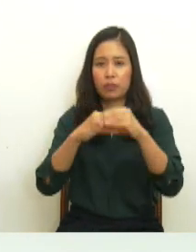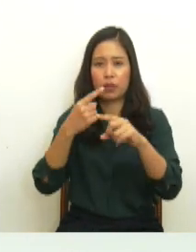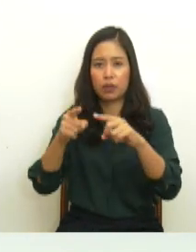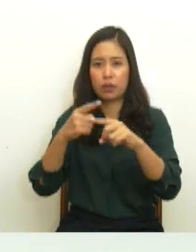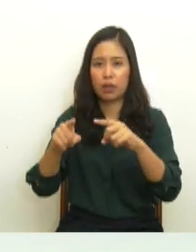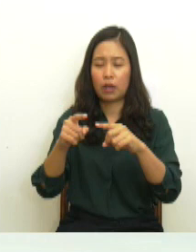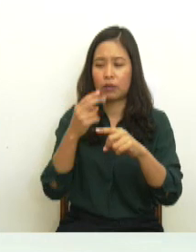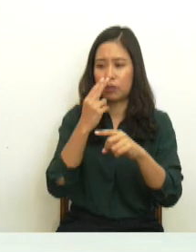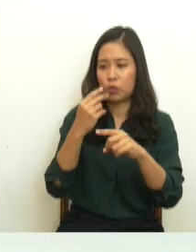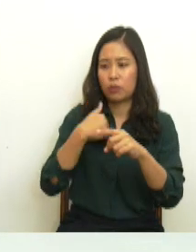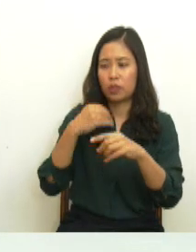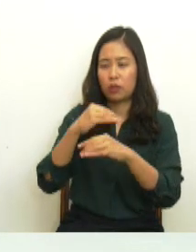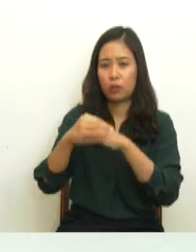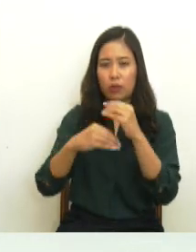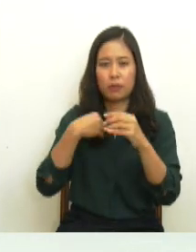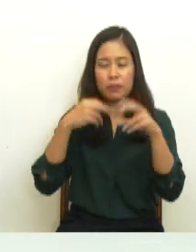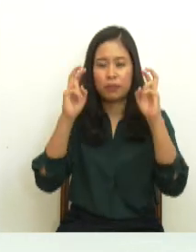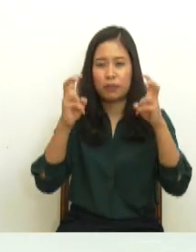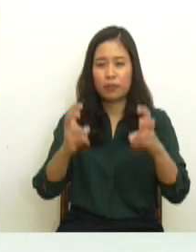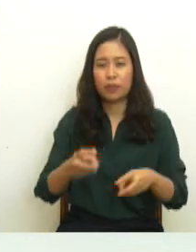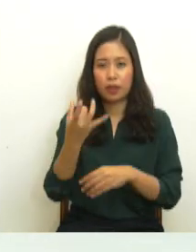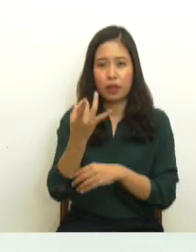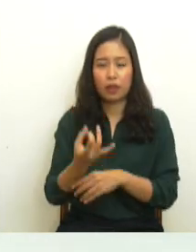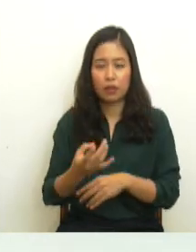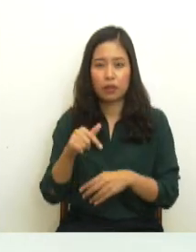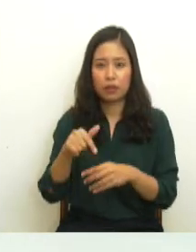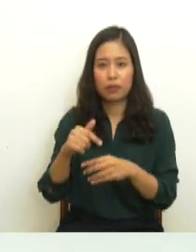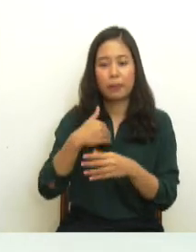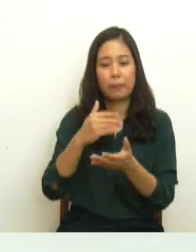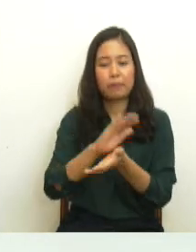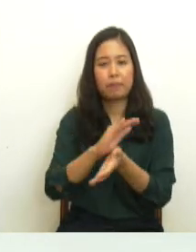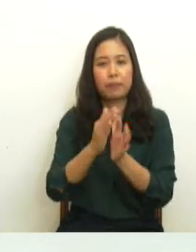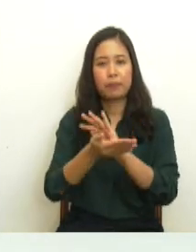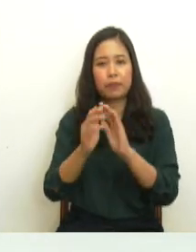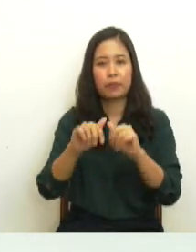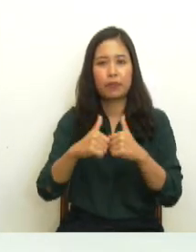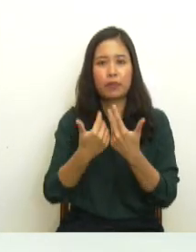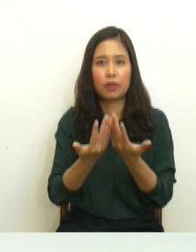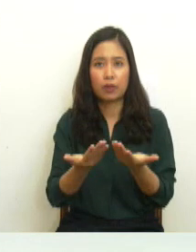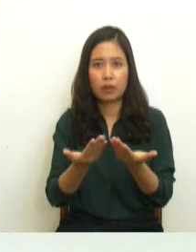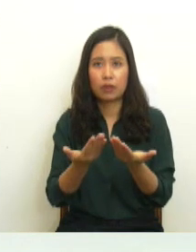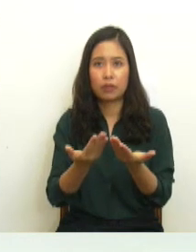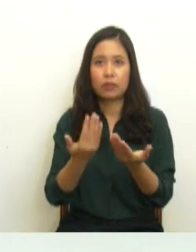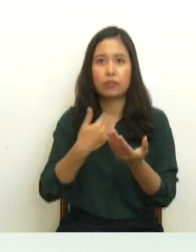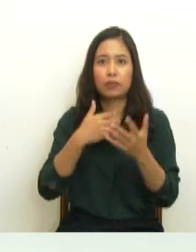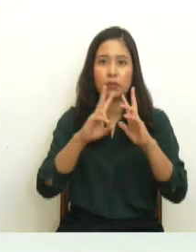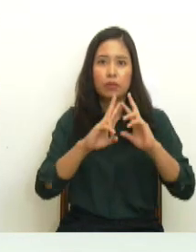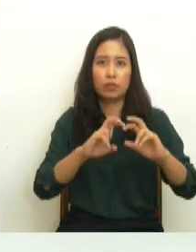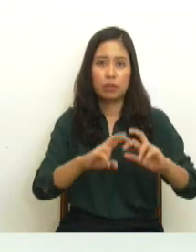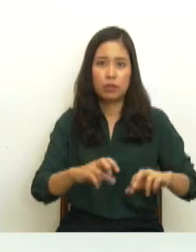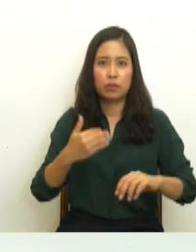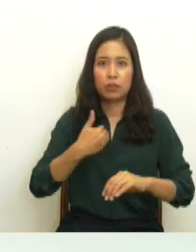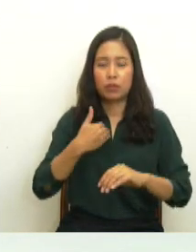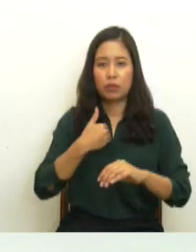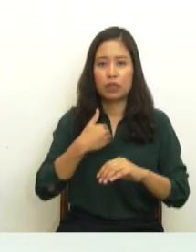มีศักยภาพมีแผนงานอย่างไรถ้าทำแล้วจะเกิดการเปลี่ยนแปลงอย่างไรซึ่งก็เสมอมาได้ซึ่งมีขอบวงเงินไม่เกิน